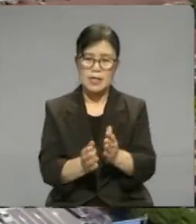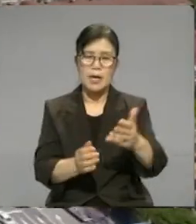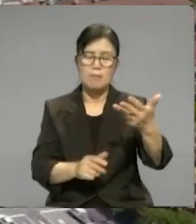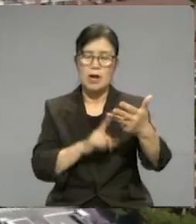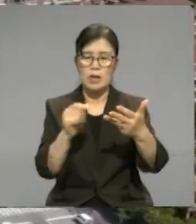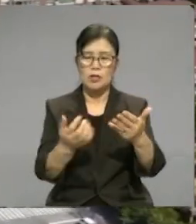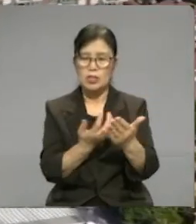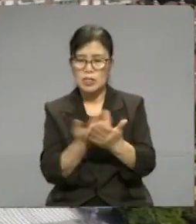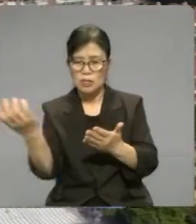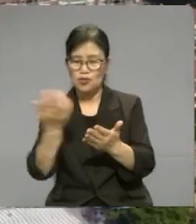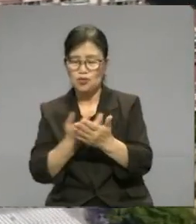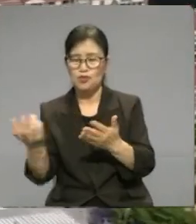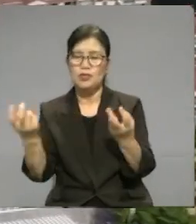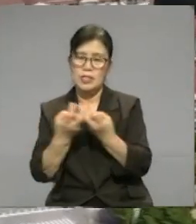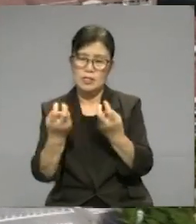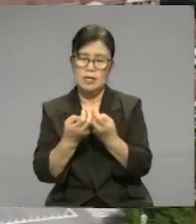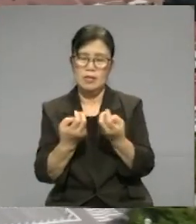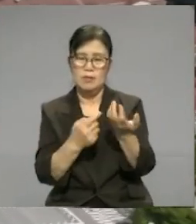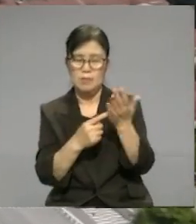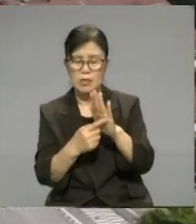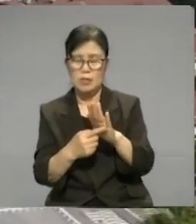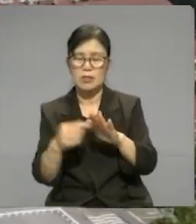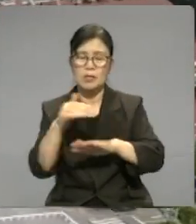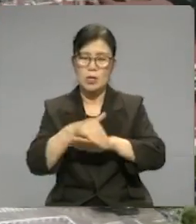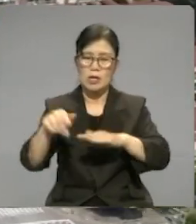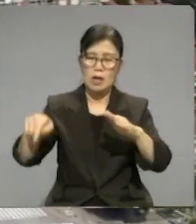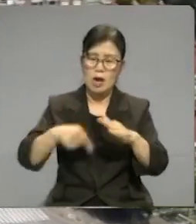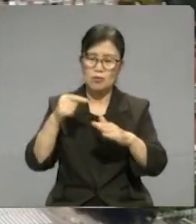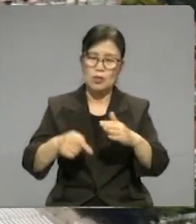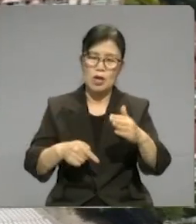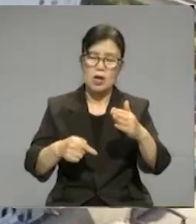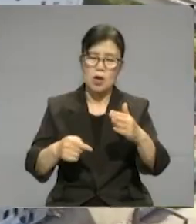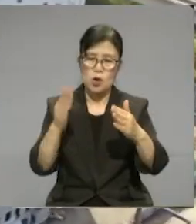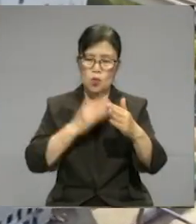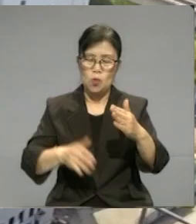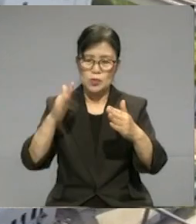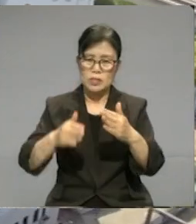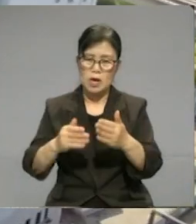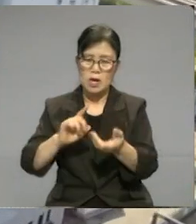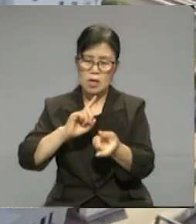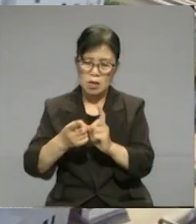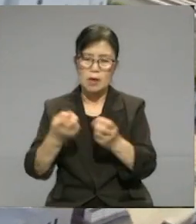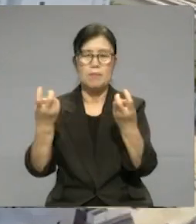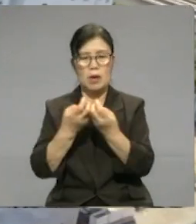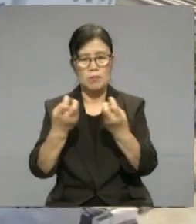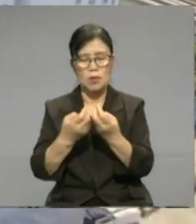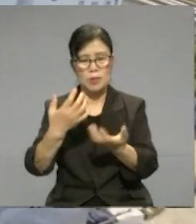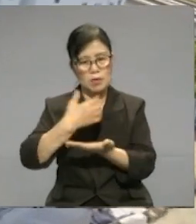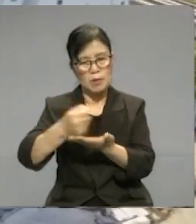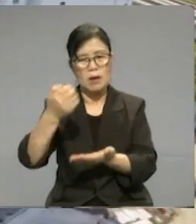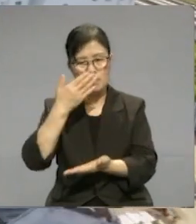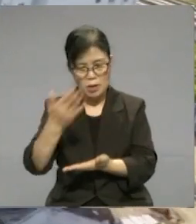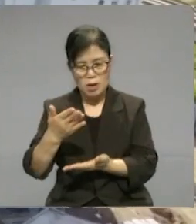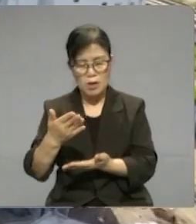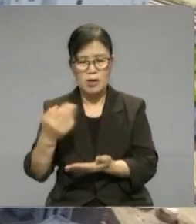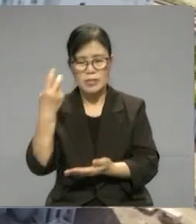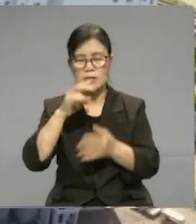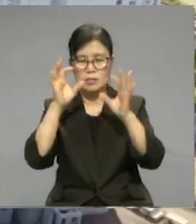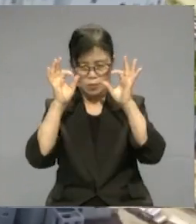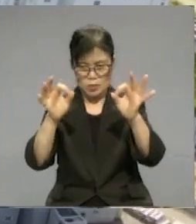가운데 공사의 대안이 반영될지 지켜볼 대목입니다 OBS 뉴스